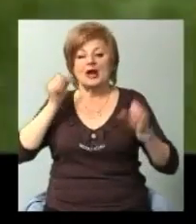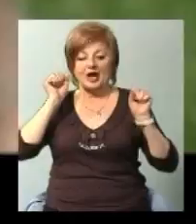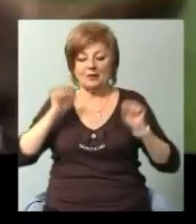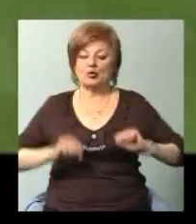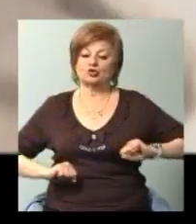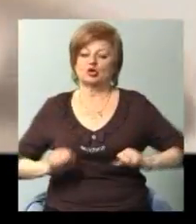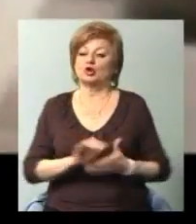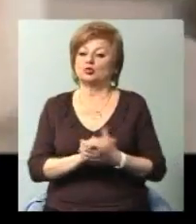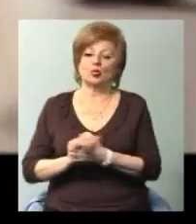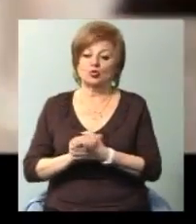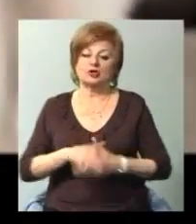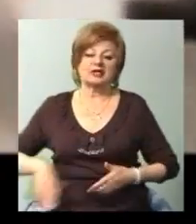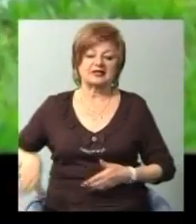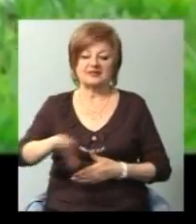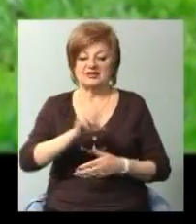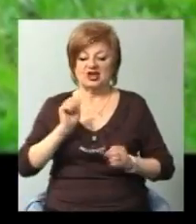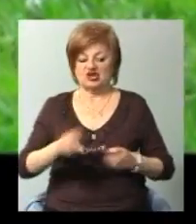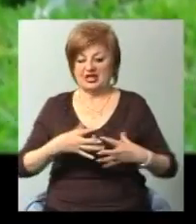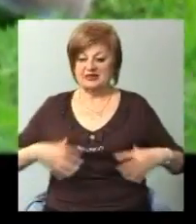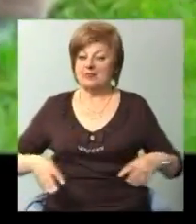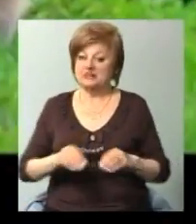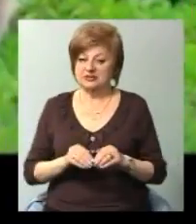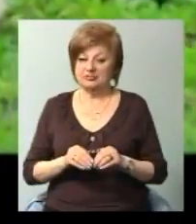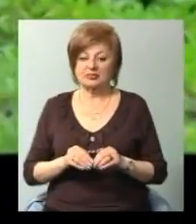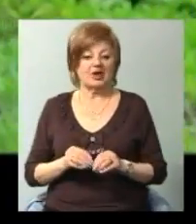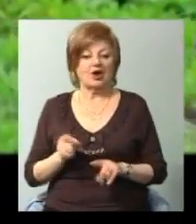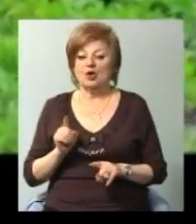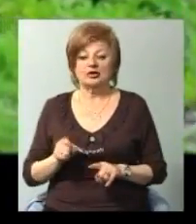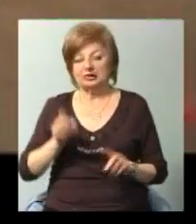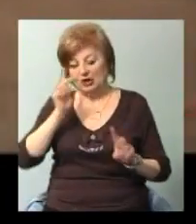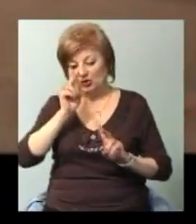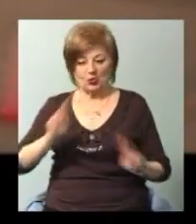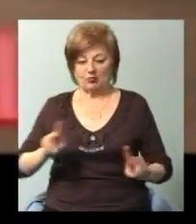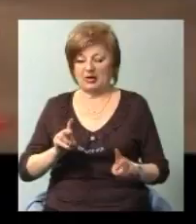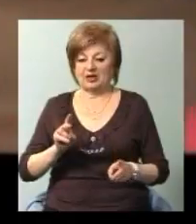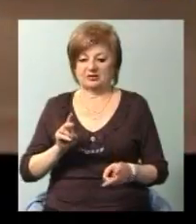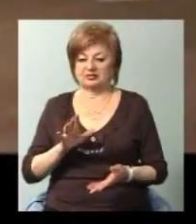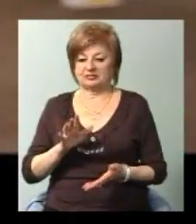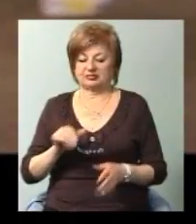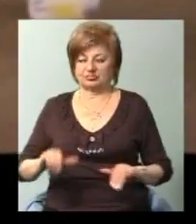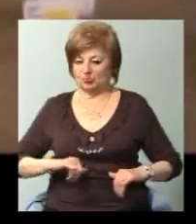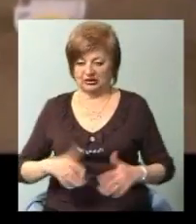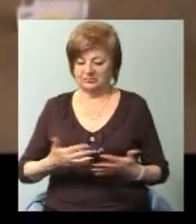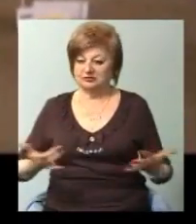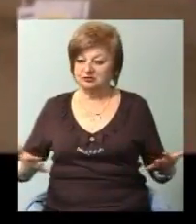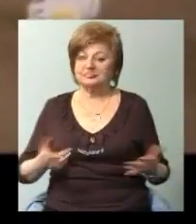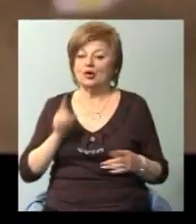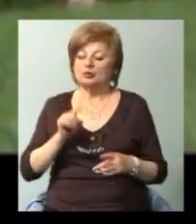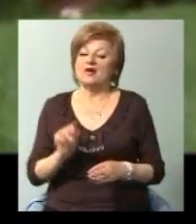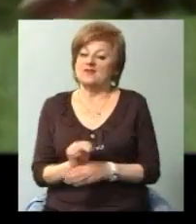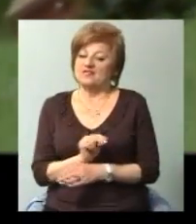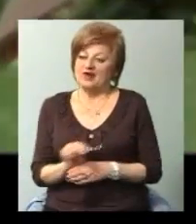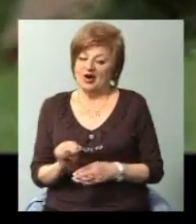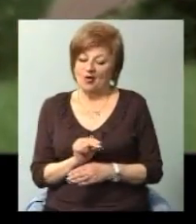потоваришувати з усіма членами родини. Воно зовсім не вміє капустити. Навіть без будь-якого серйозного